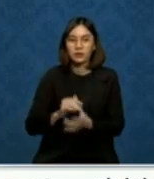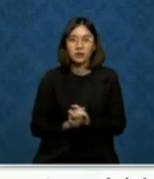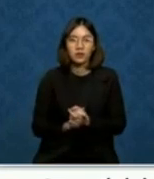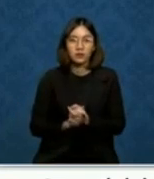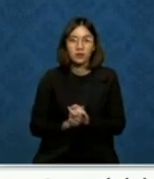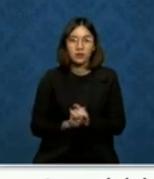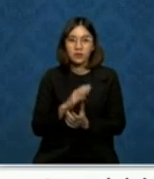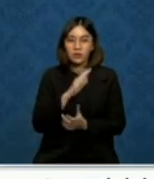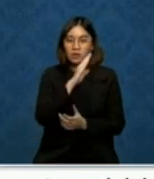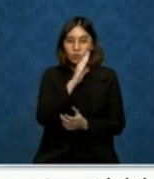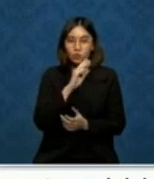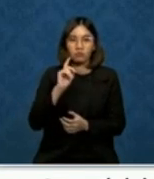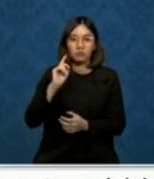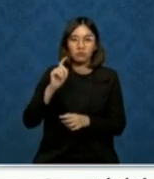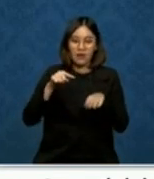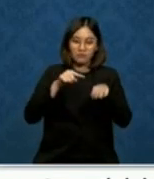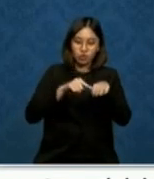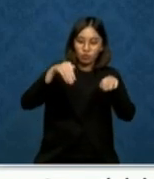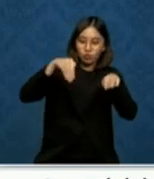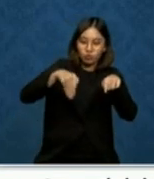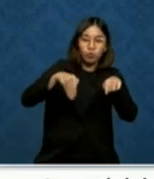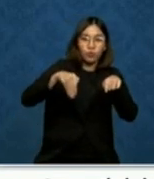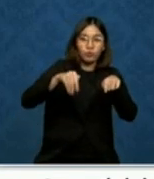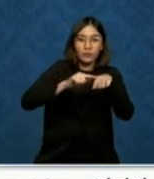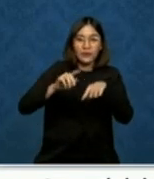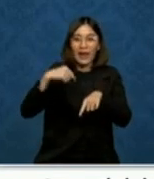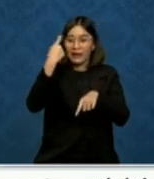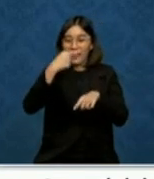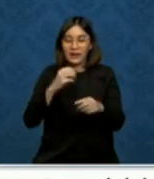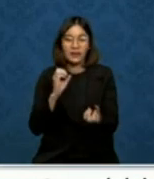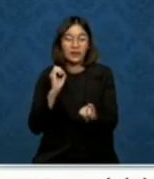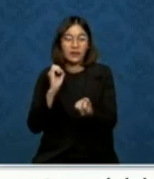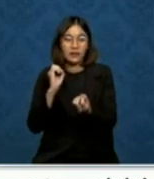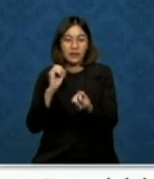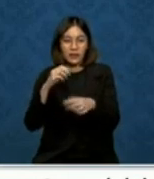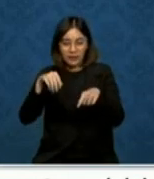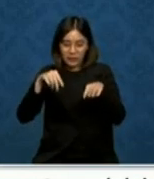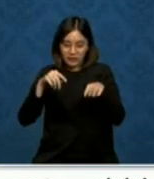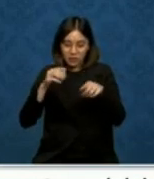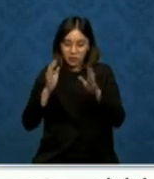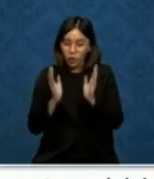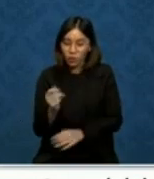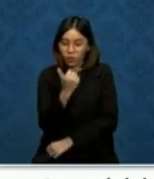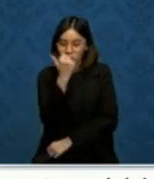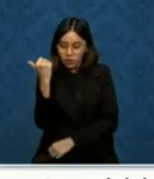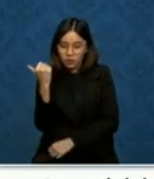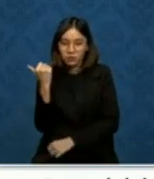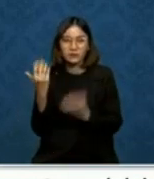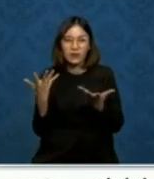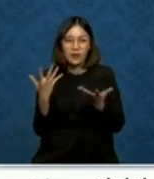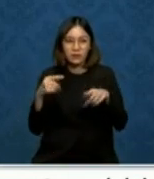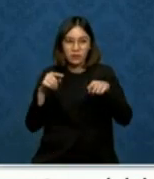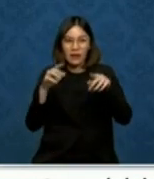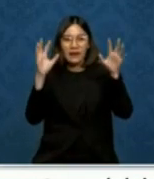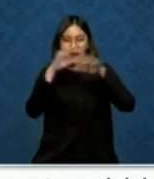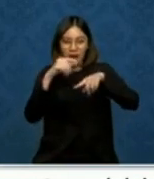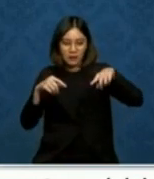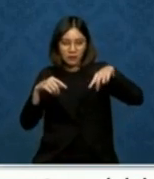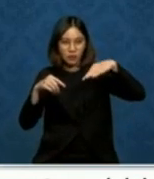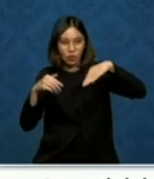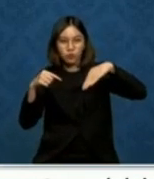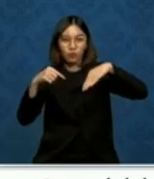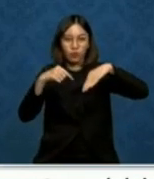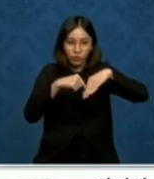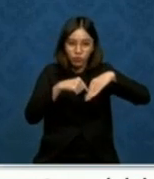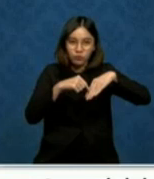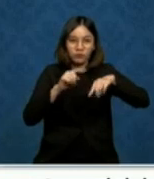อวัยวะเพศหรือสิ่งอื่นใดของผู้กระทำหรือของผู้อื่นล่วงล้ำกขก